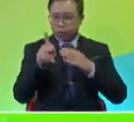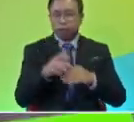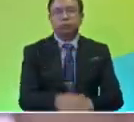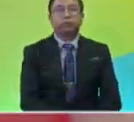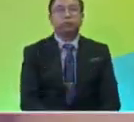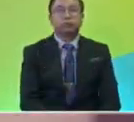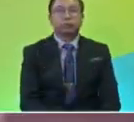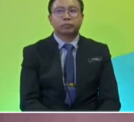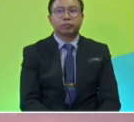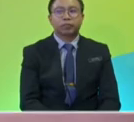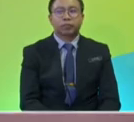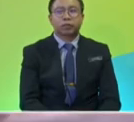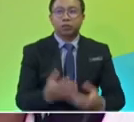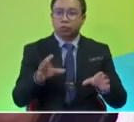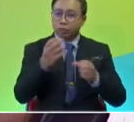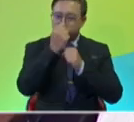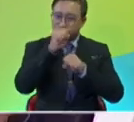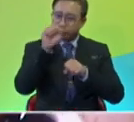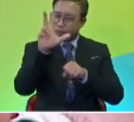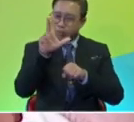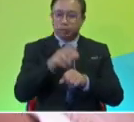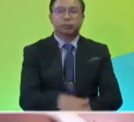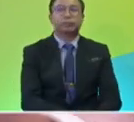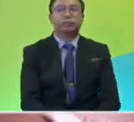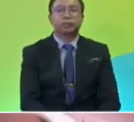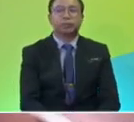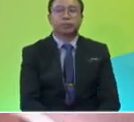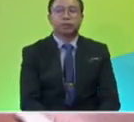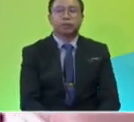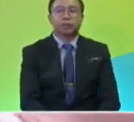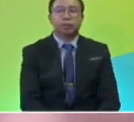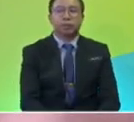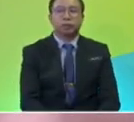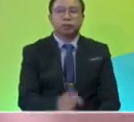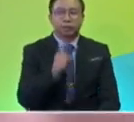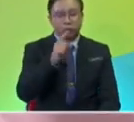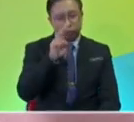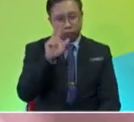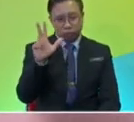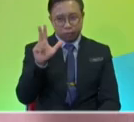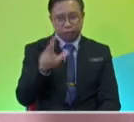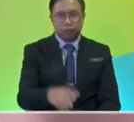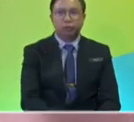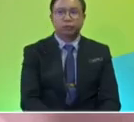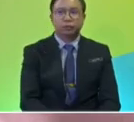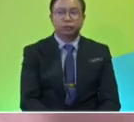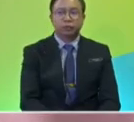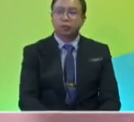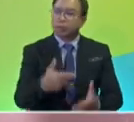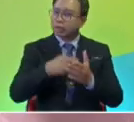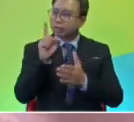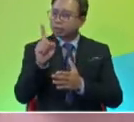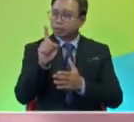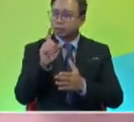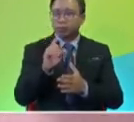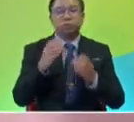kemaskan so Cikgu dah siap tiga dah ada tiga dah kan dua tiga dah ada tiga dah oke lagi satu Cikgu nak